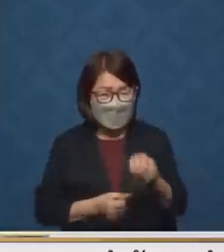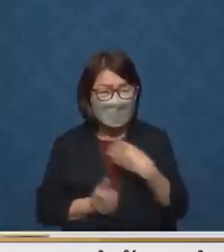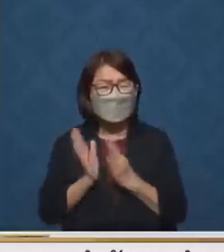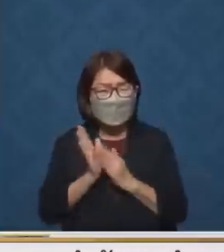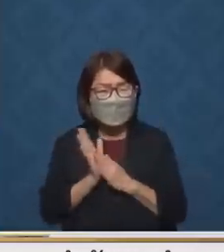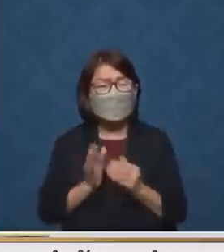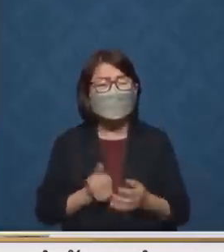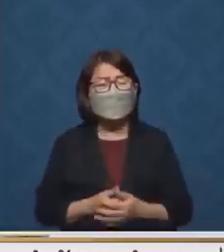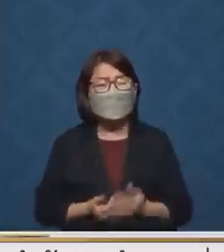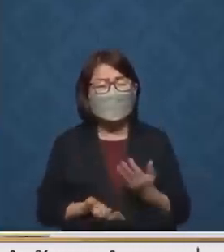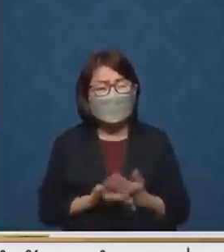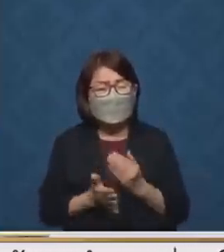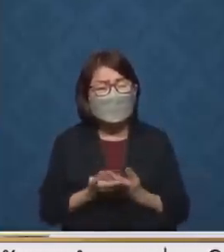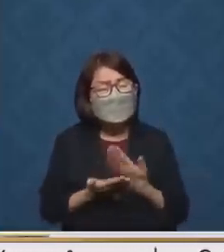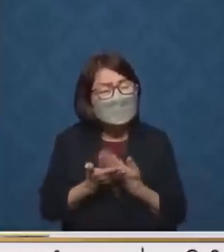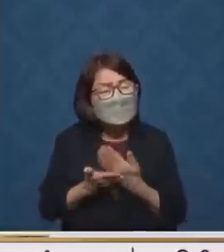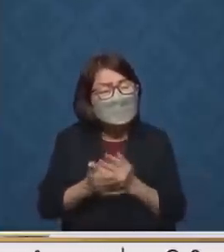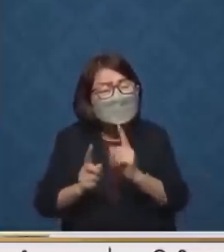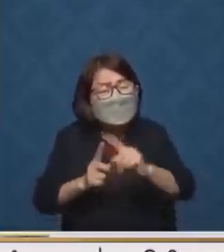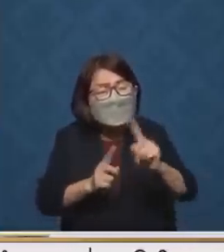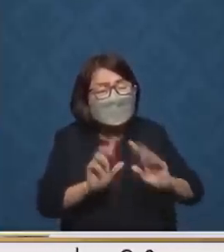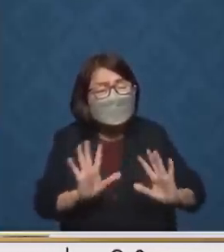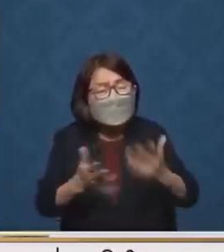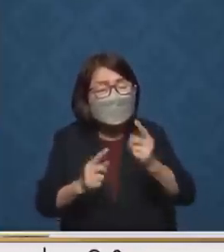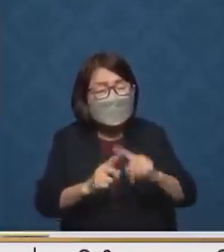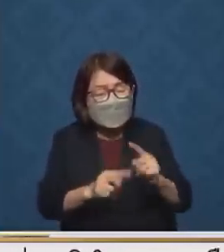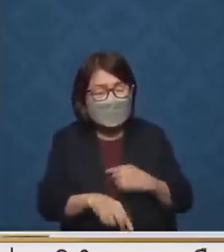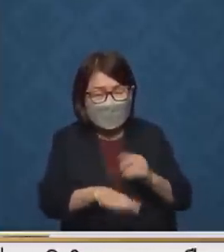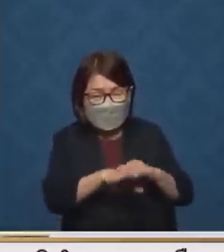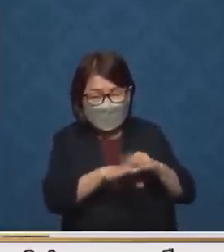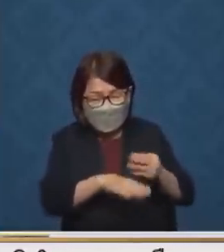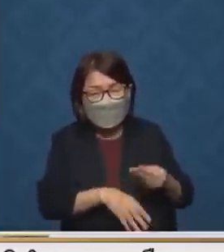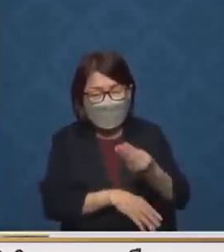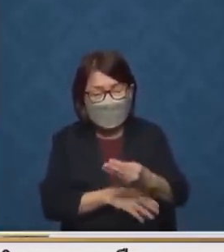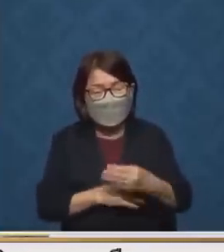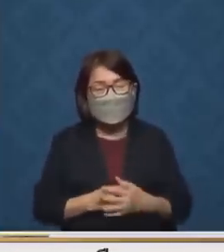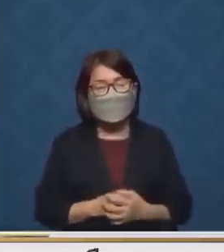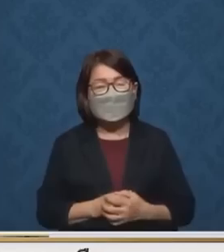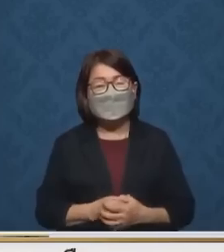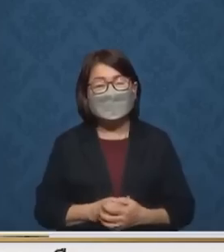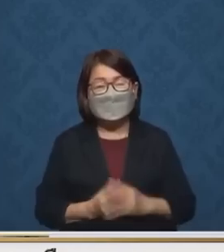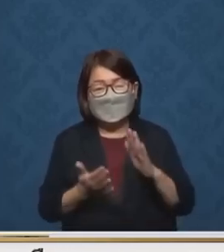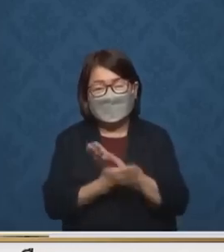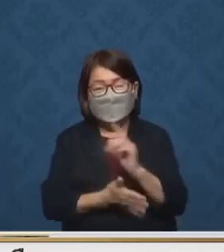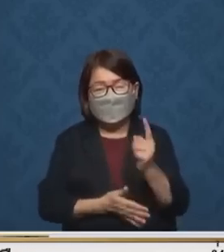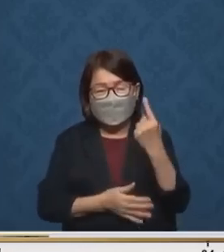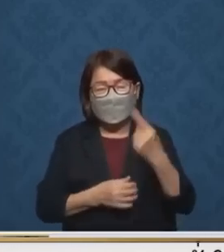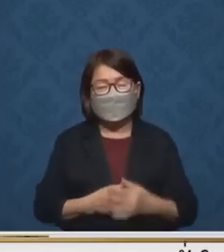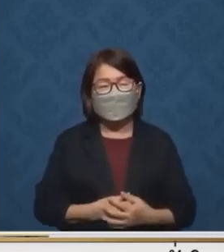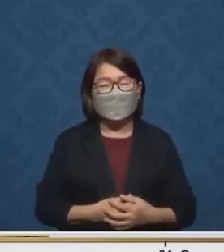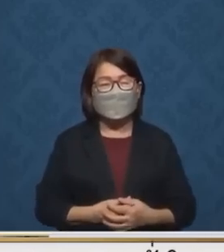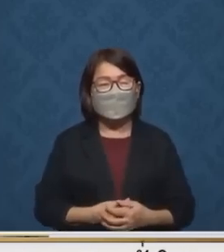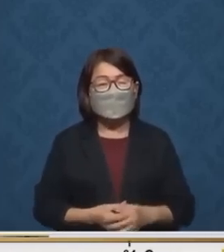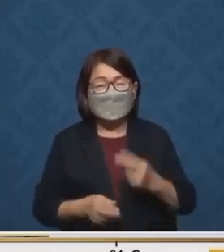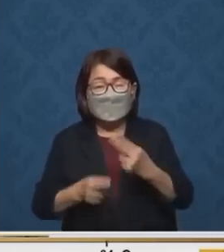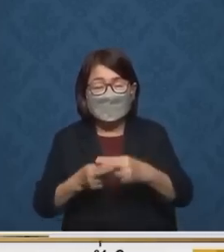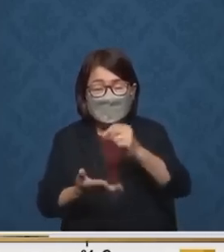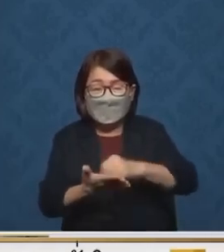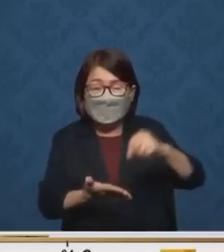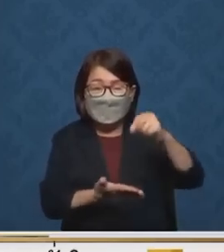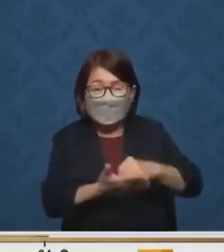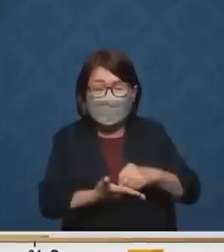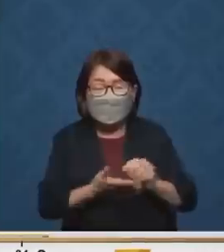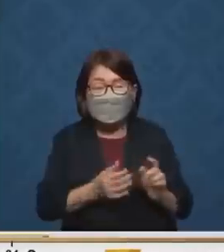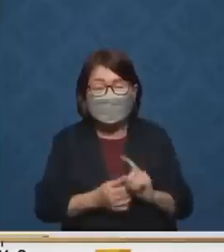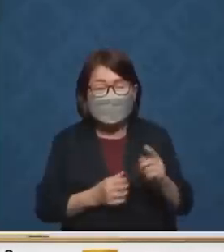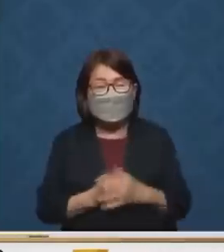จะตามเวีดให้ต่อต่ไปครับเอกสารฉบับนี้ลงชื่อโดยพ